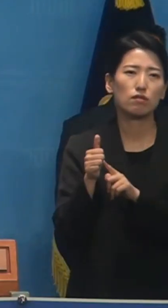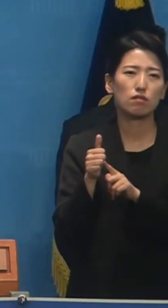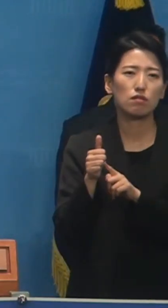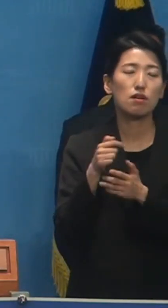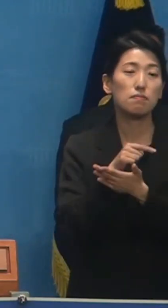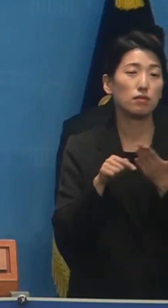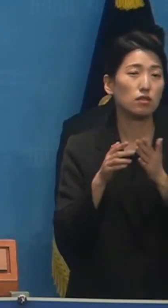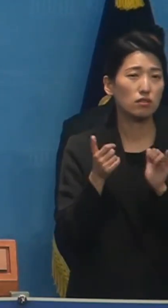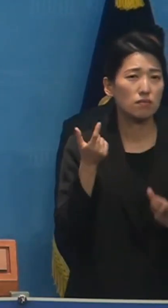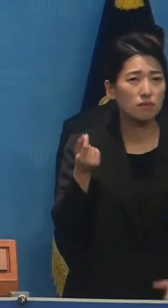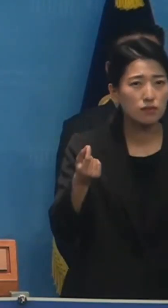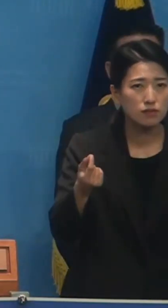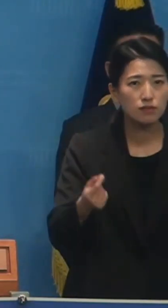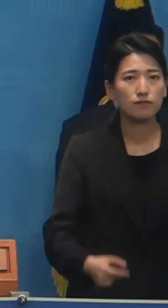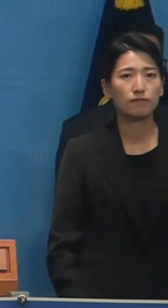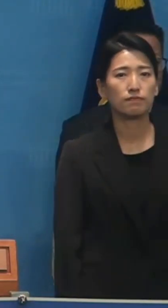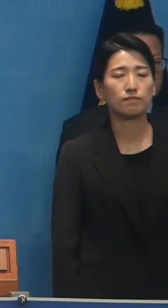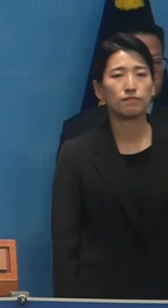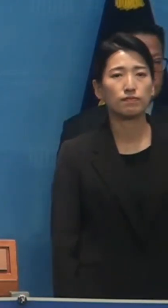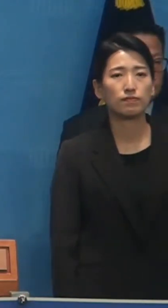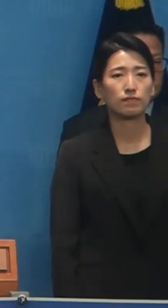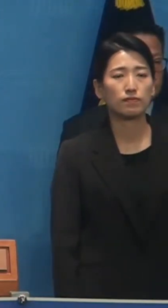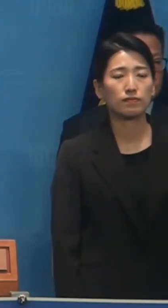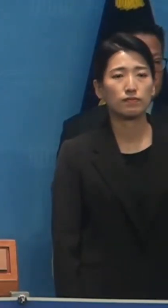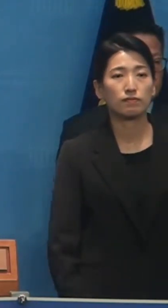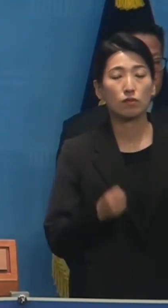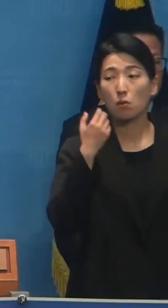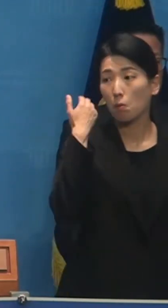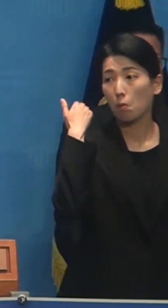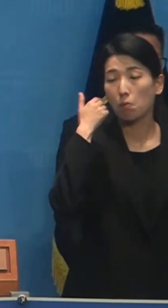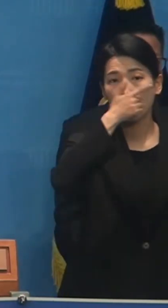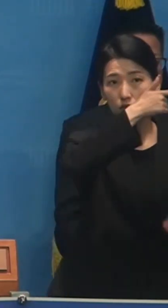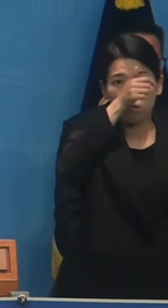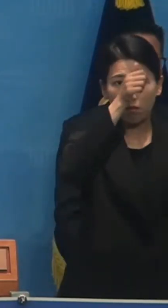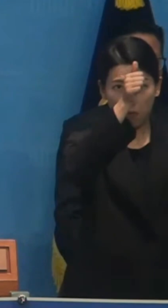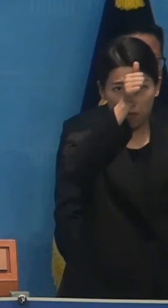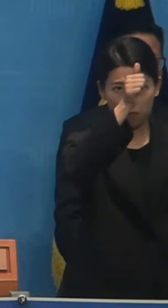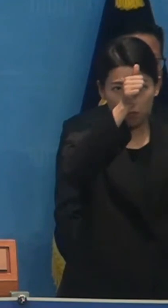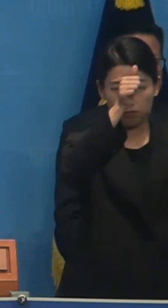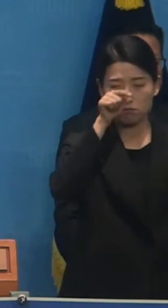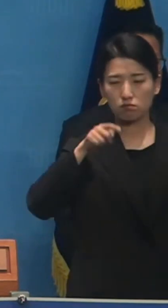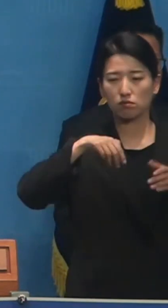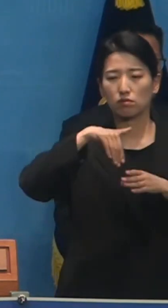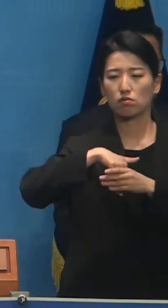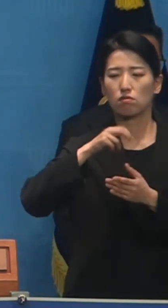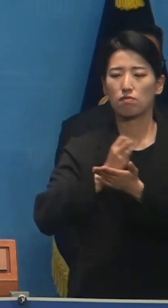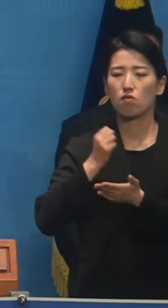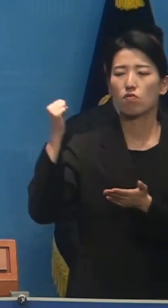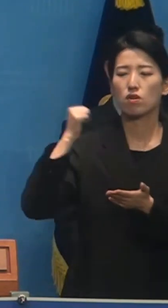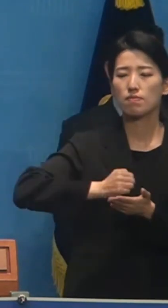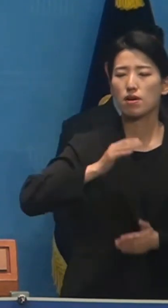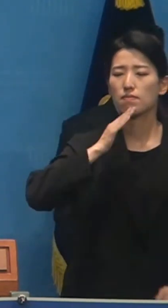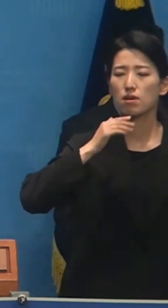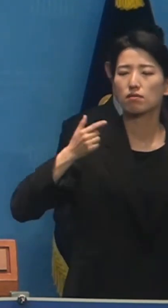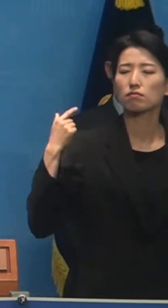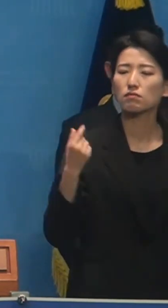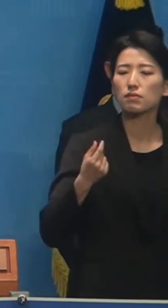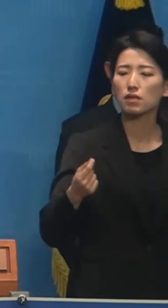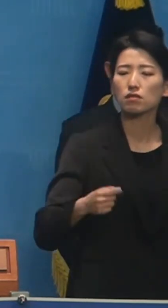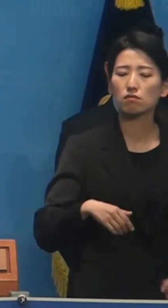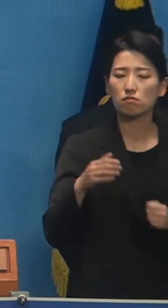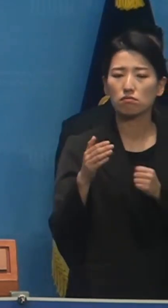최대의 피해자였고, 그리고 또 얼마 전에 대법원 판결에 의해서 이 사실상의